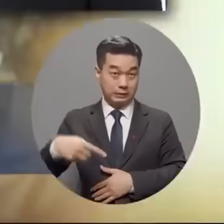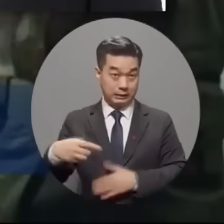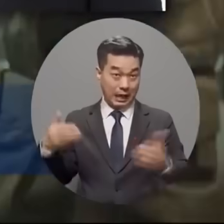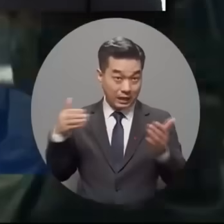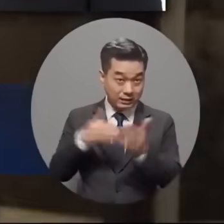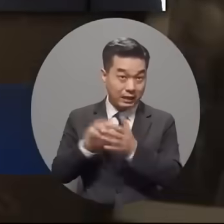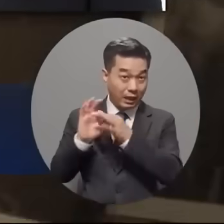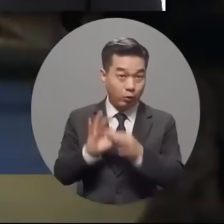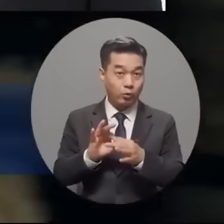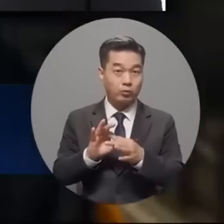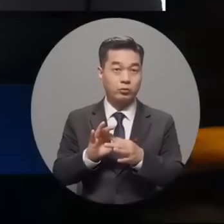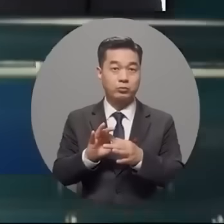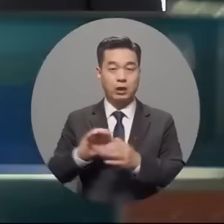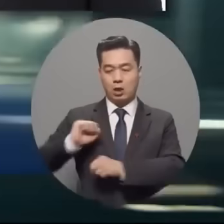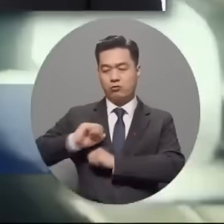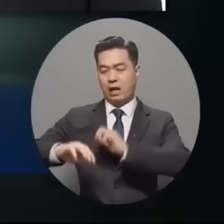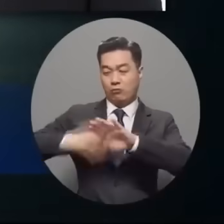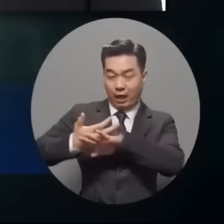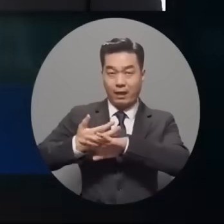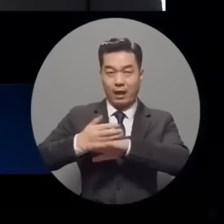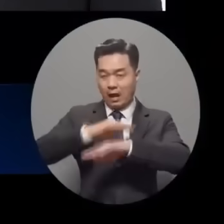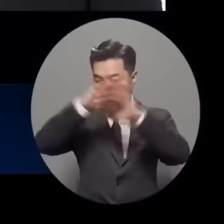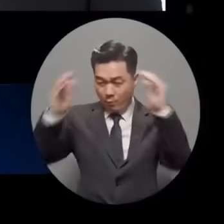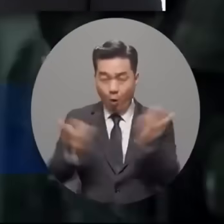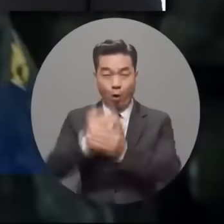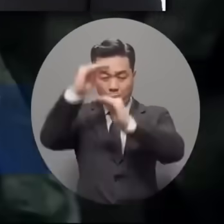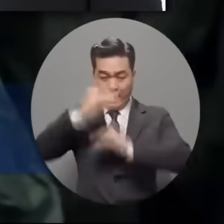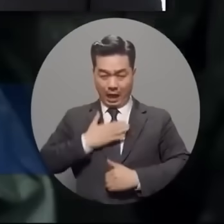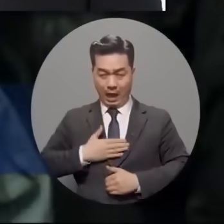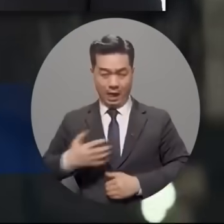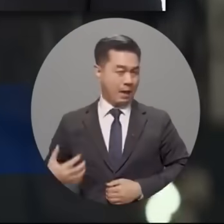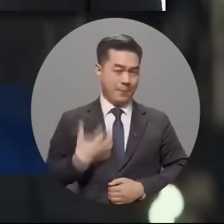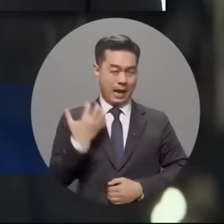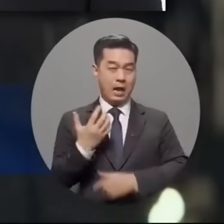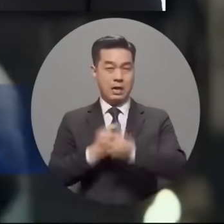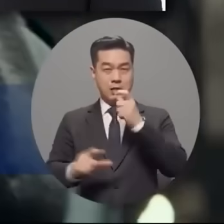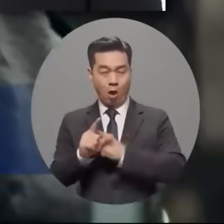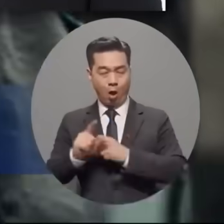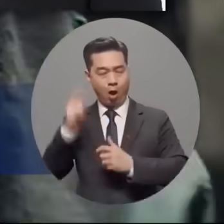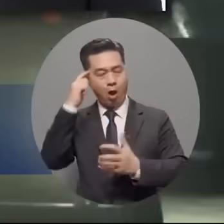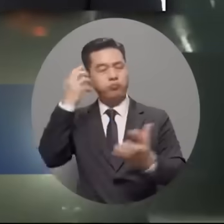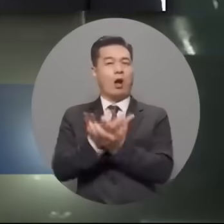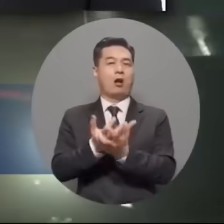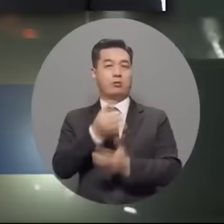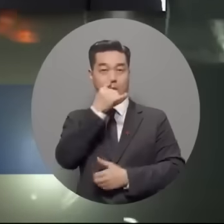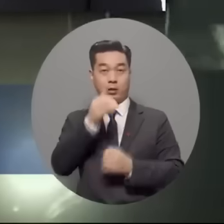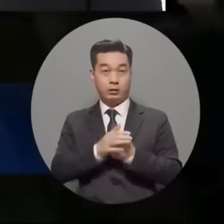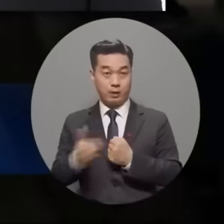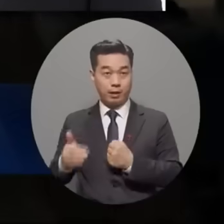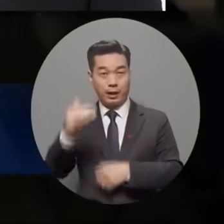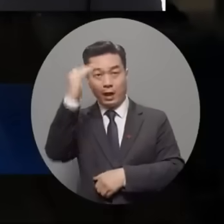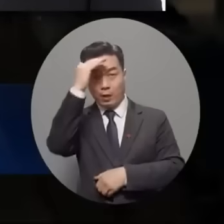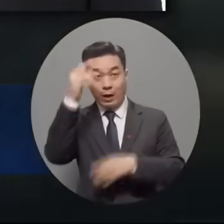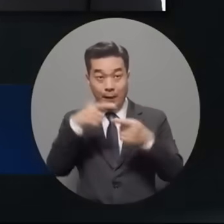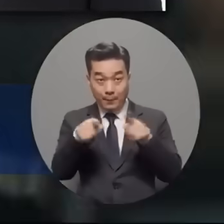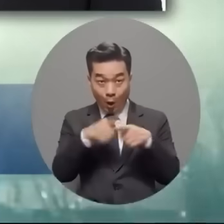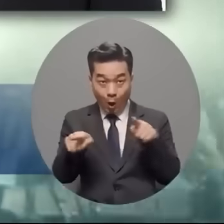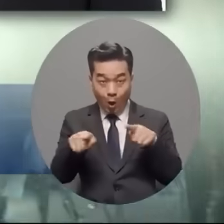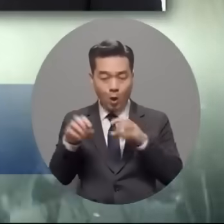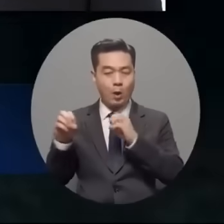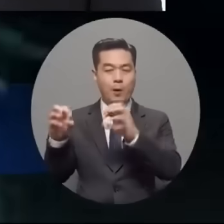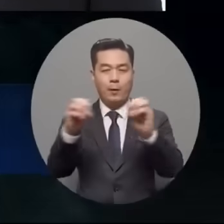군사 쿠데타의 전말을 알게 된 데서 오는 분노와 충격이 더 컸던 것 같고요. 이런 관람평이 또래 집단에